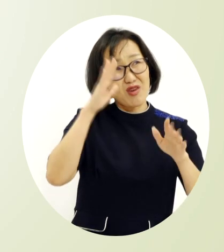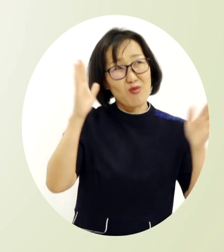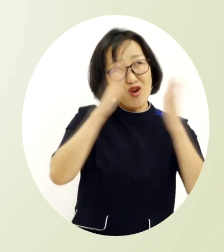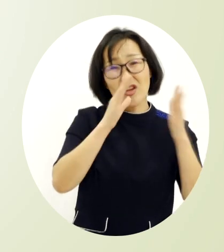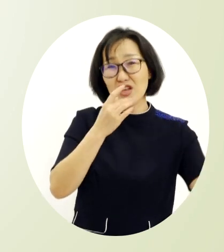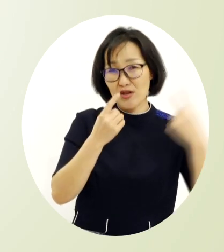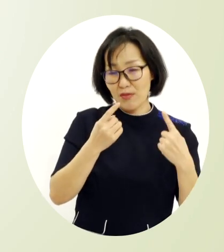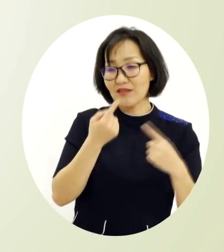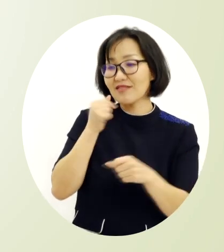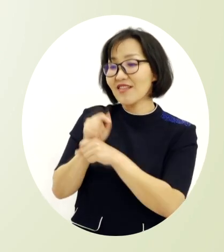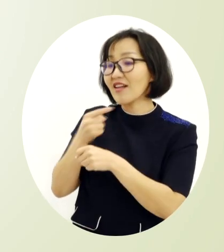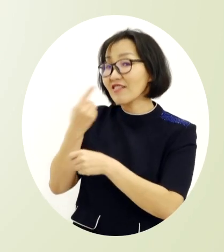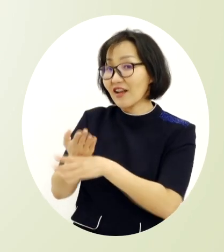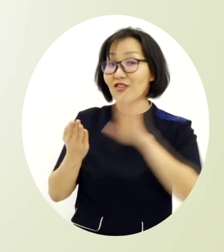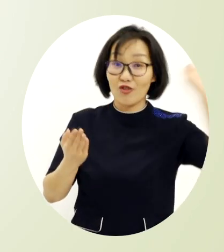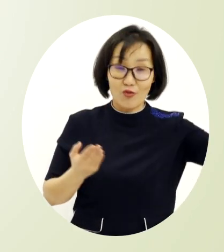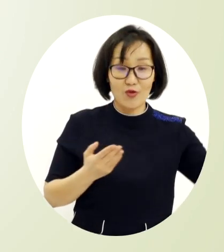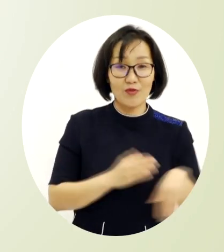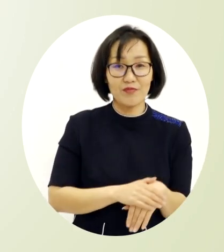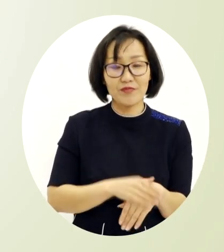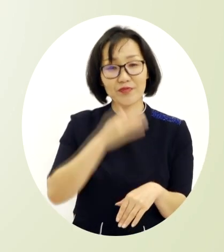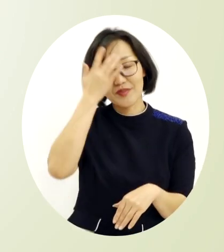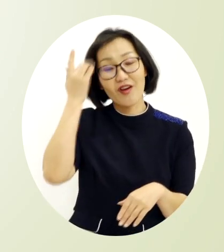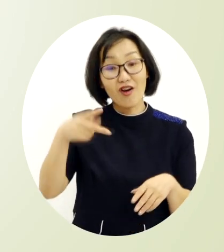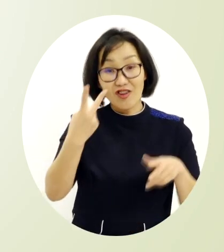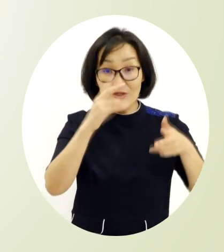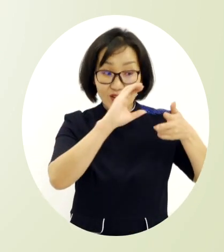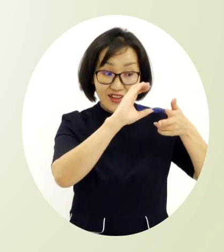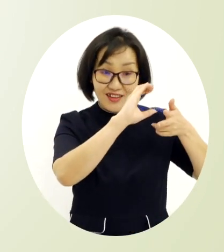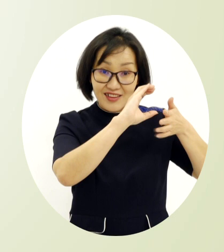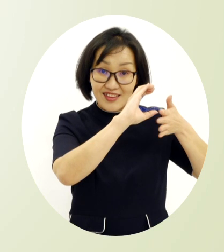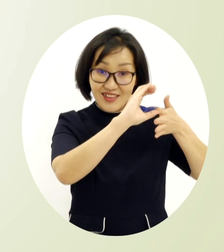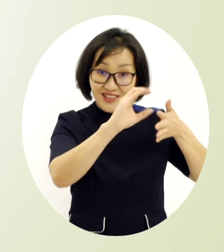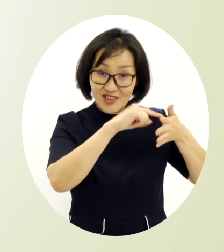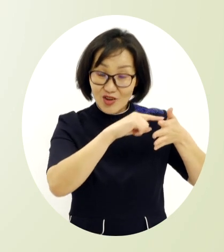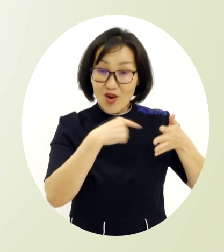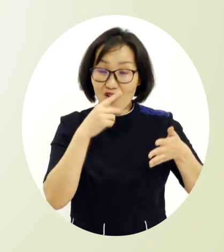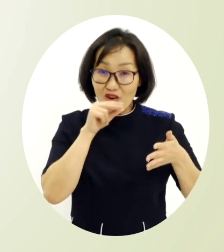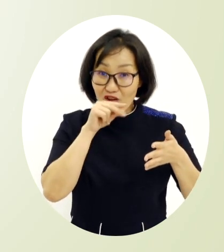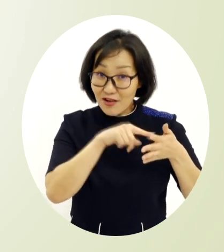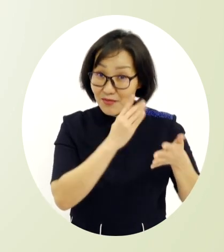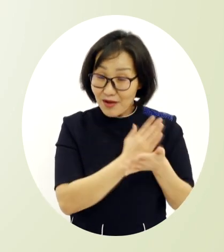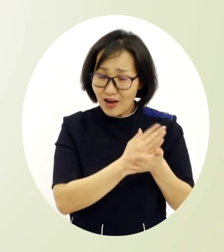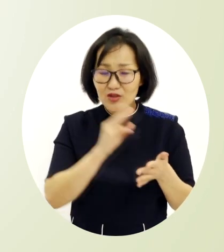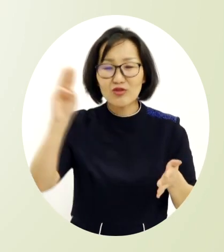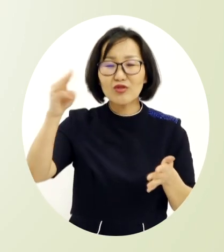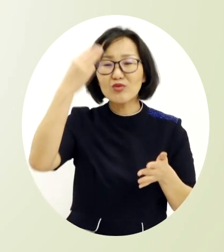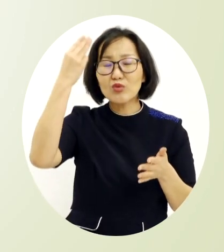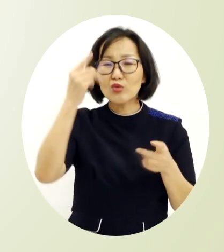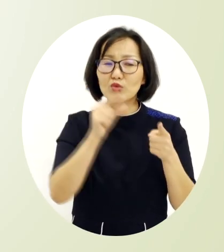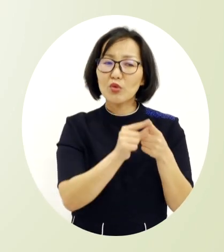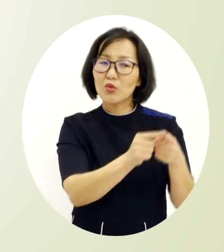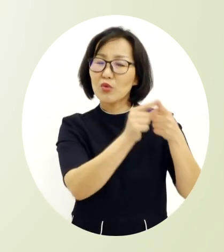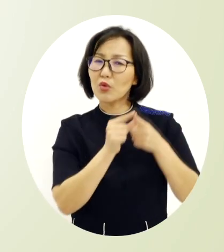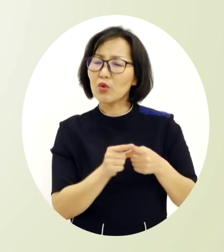За, одоо бүгдээрээ 2 дугаар хэсэгт өгөгдсөн тодруулсан үгс яг ямар утгыг